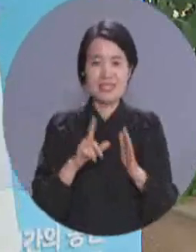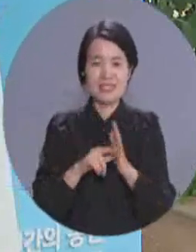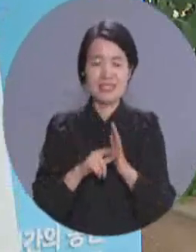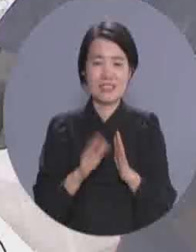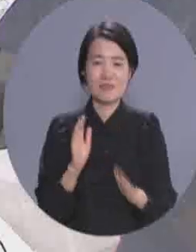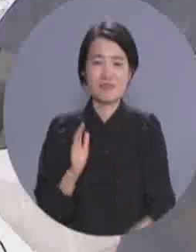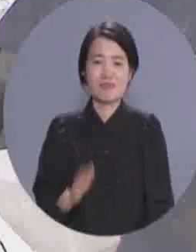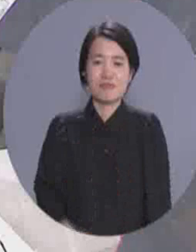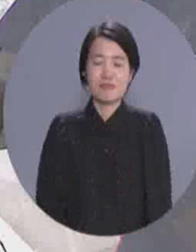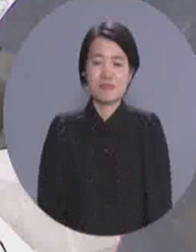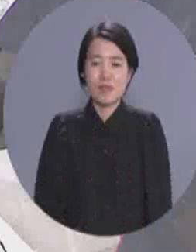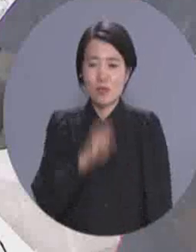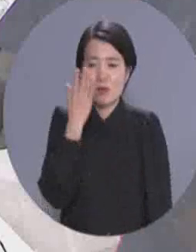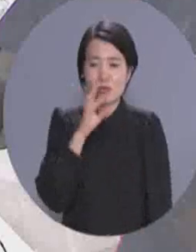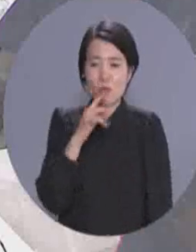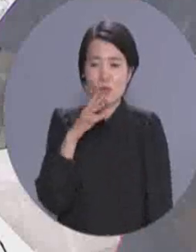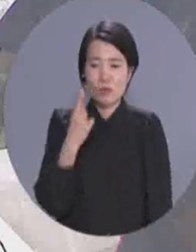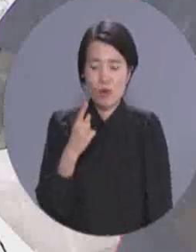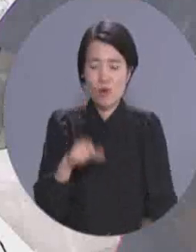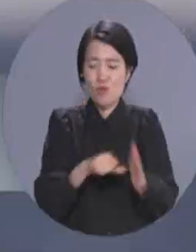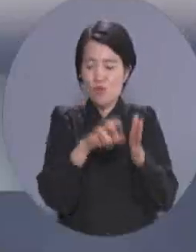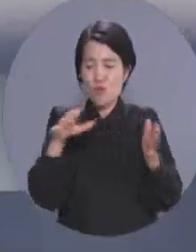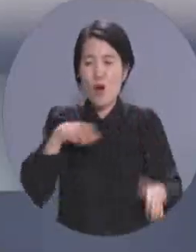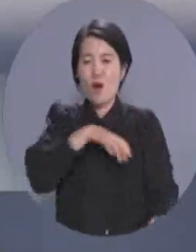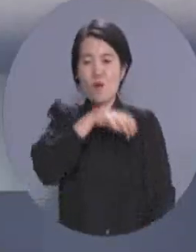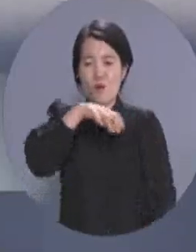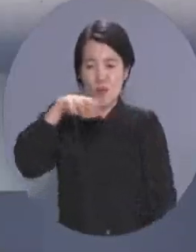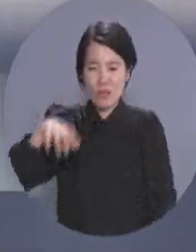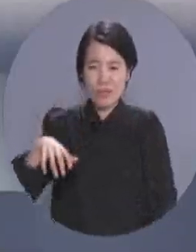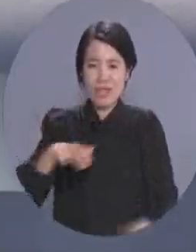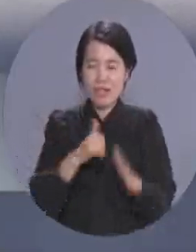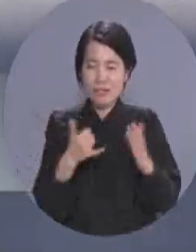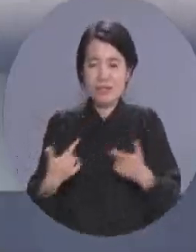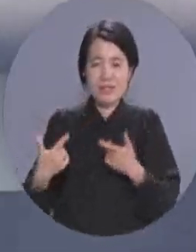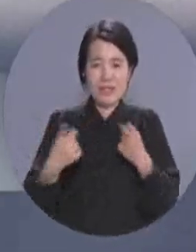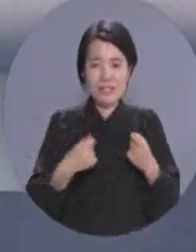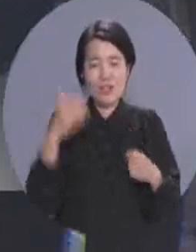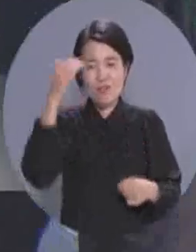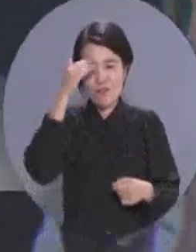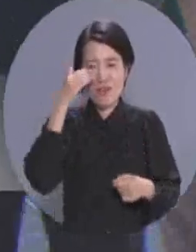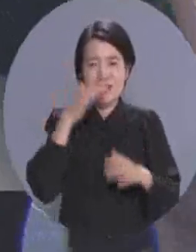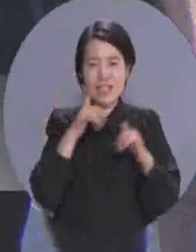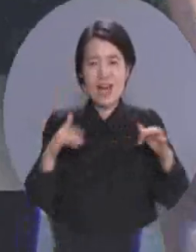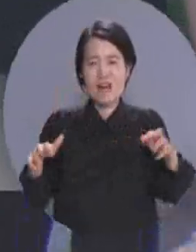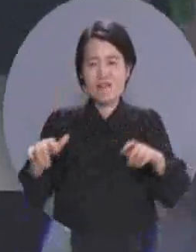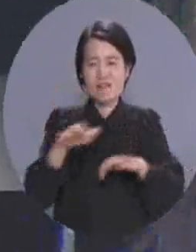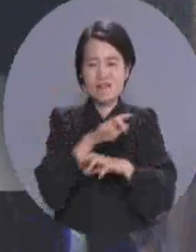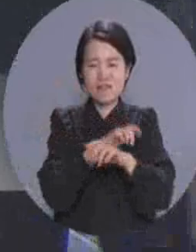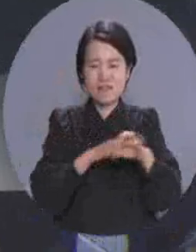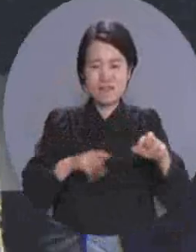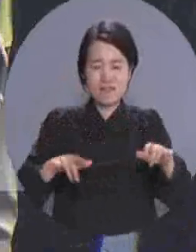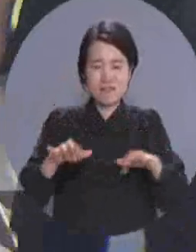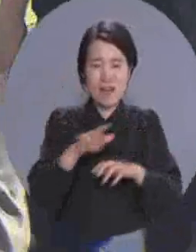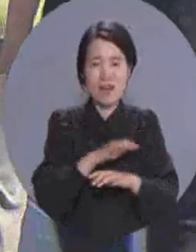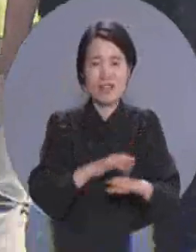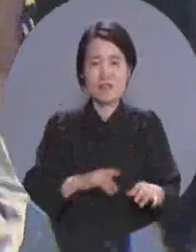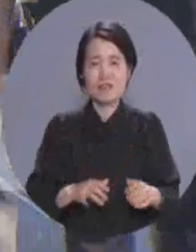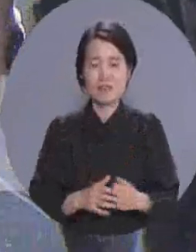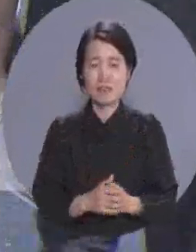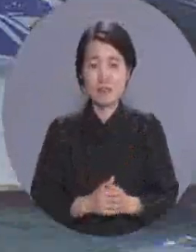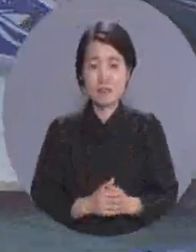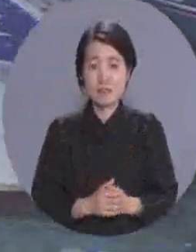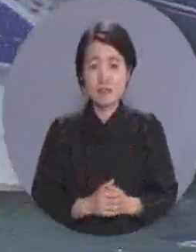것 같아요 여수 오동도등 다른 관광명소에도 가족들과 함께 나들이에 나선 시민들의 발길이 하루 종일